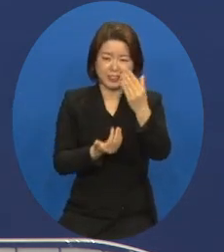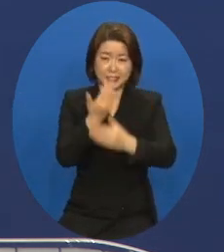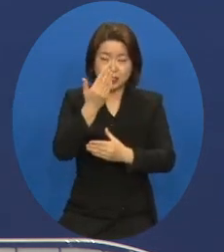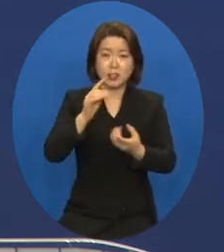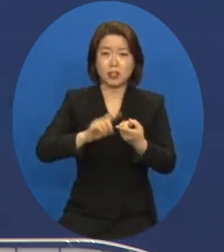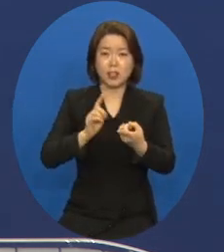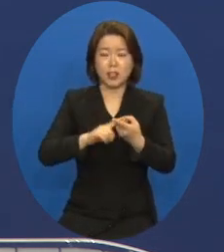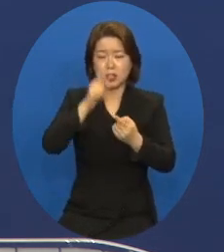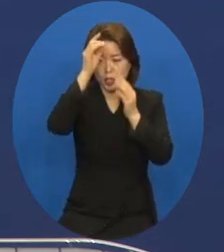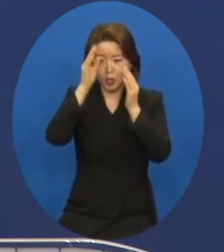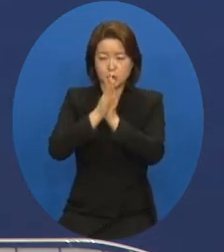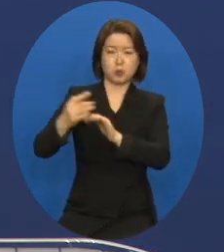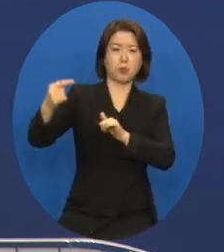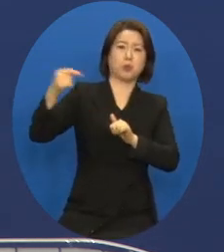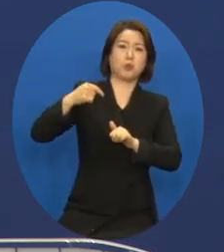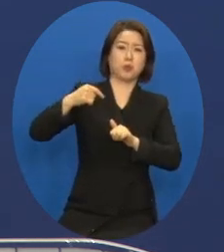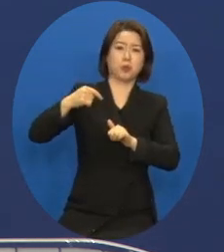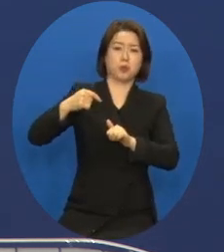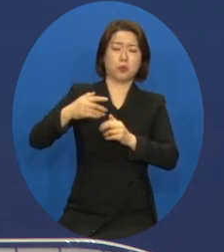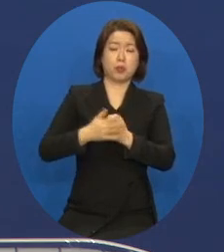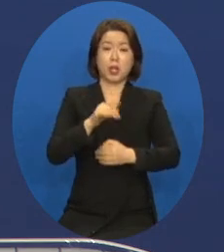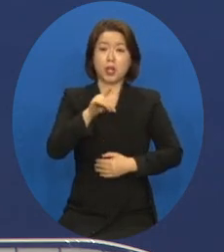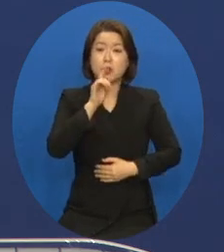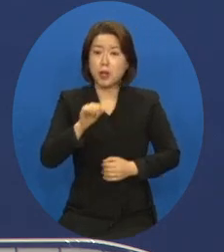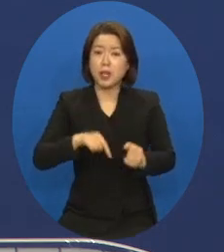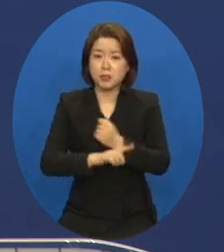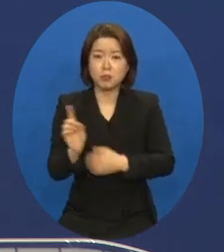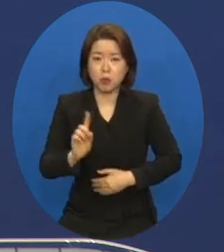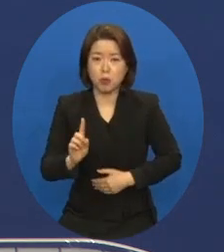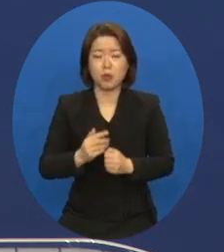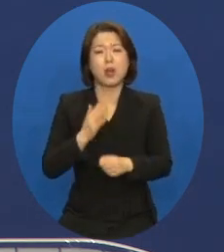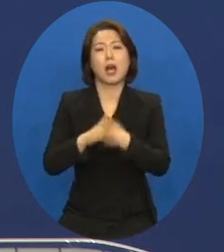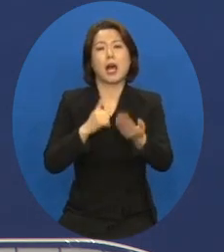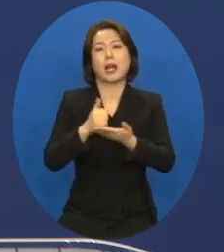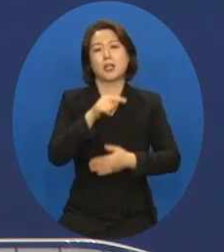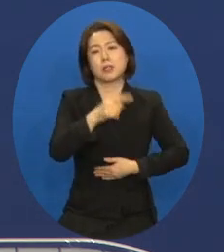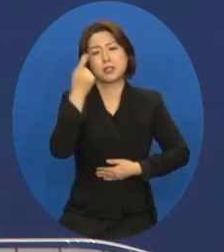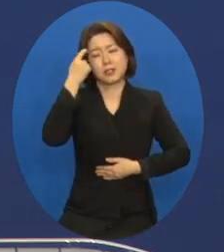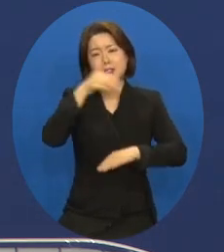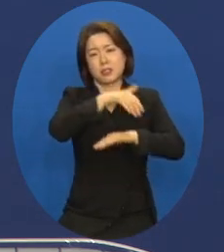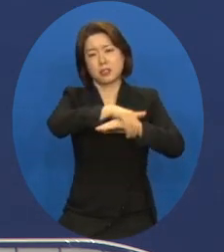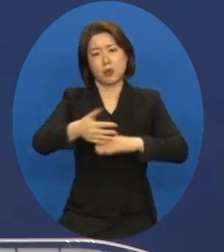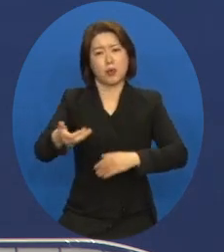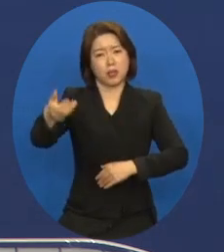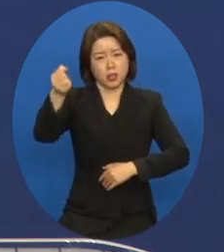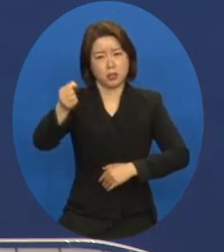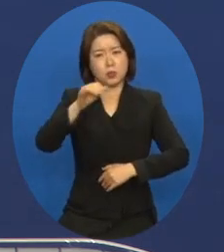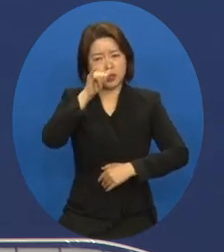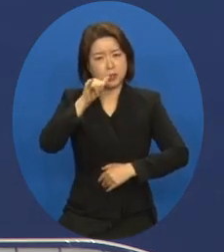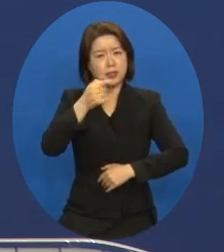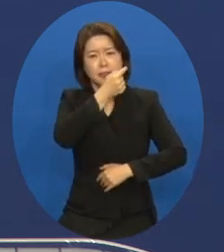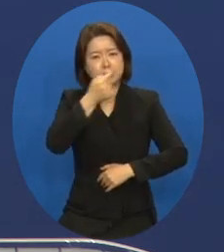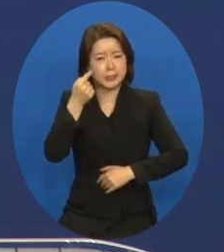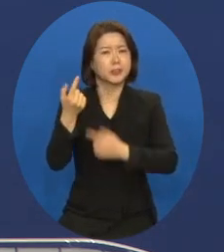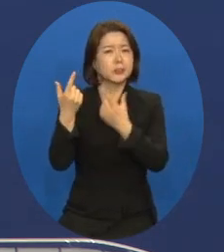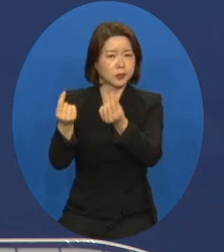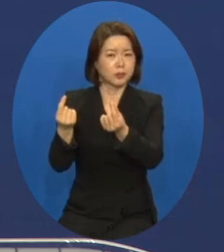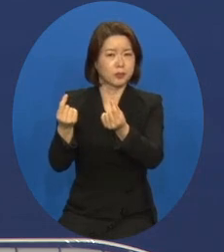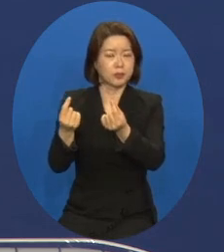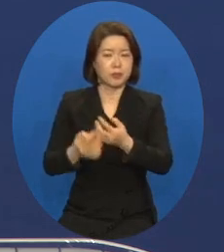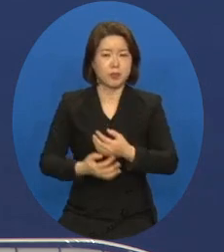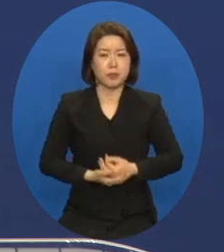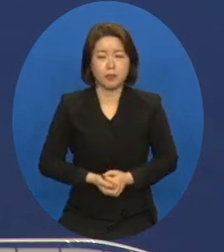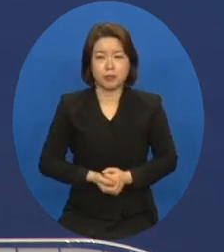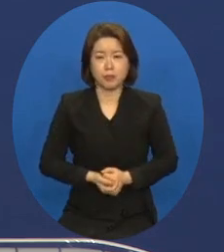기도를 시 킷입니다 그 말은 하나님이 그런 계획을 가지고 계시다는 증거가 아니겠습니까